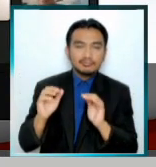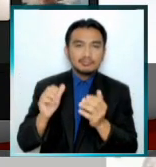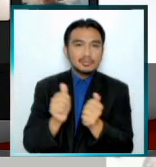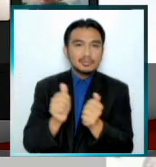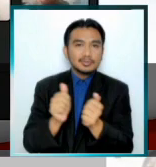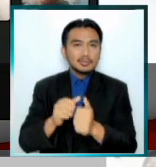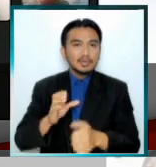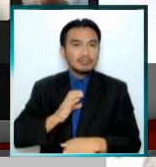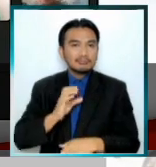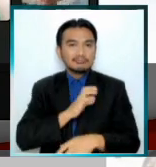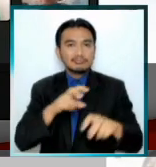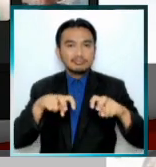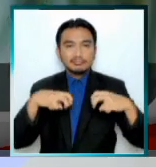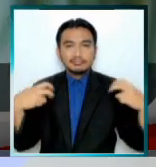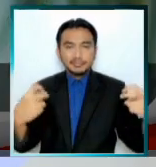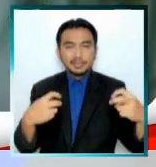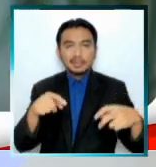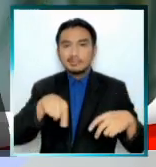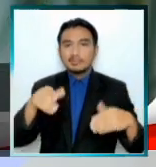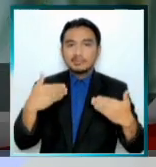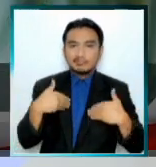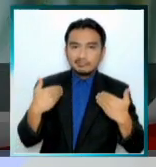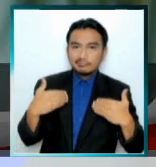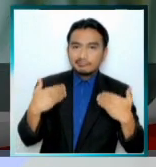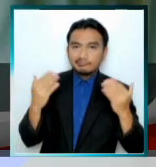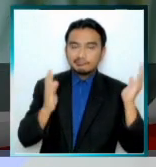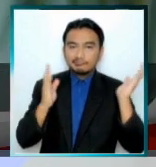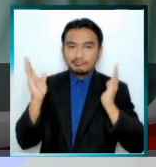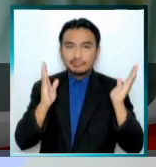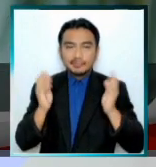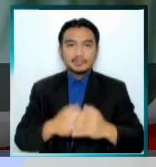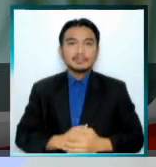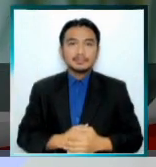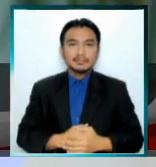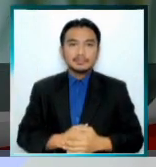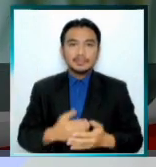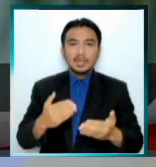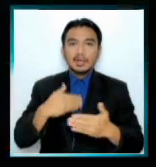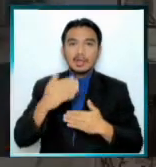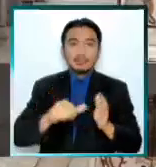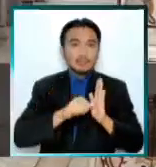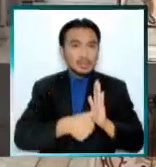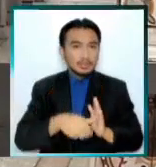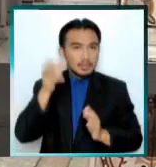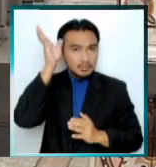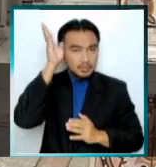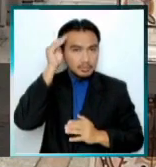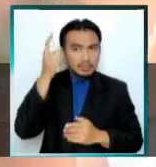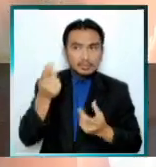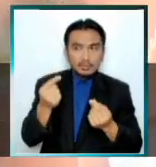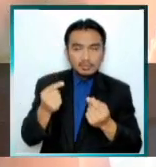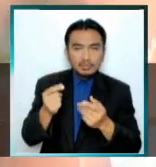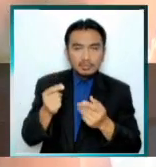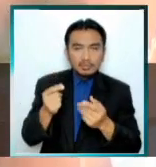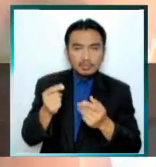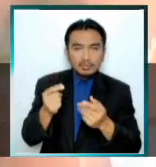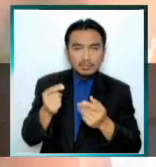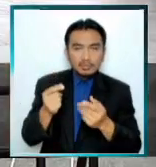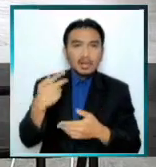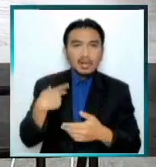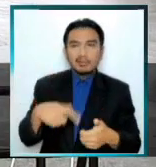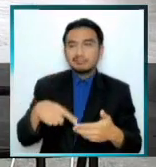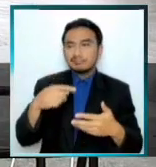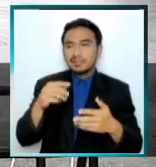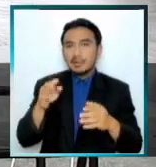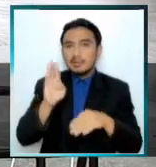sangguniang kabataan sa Metro Manila. Binigyan diin ni Marcos na kailangan matulungan ang micro, small and medium enterprises